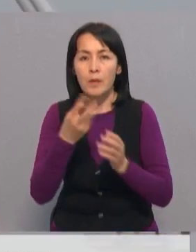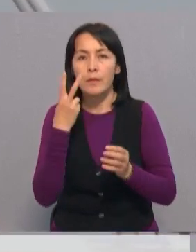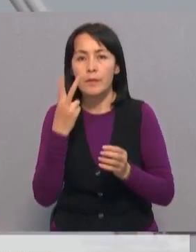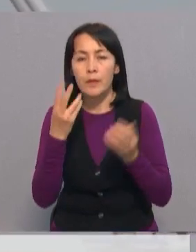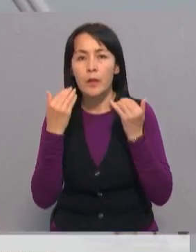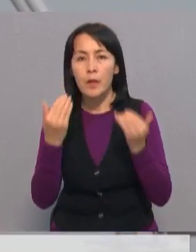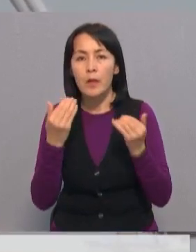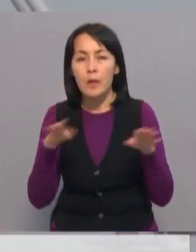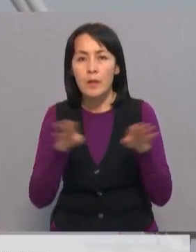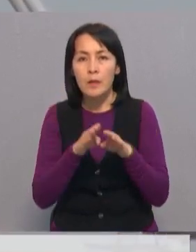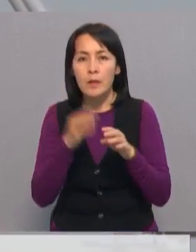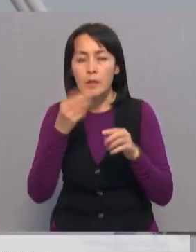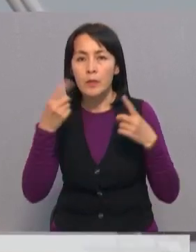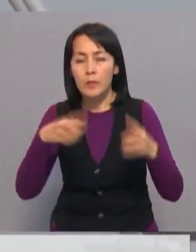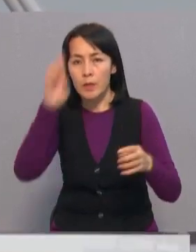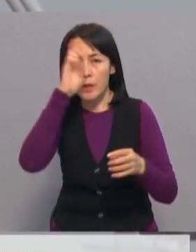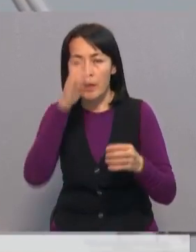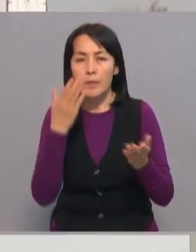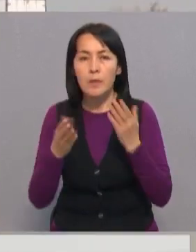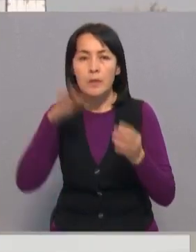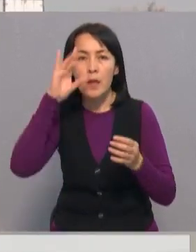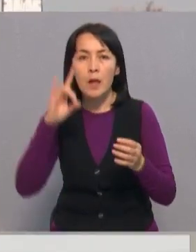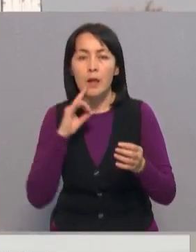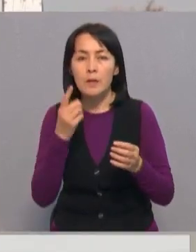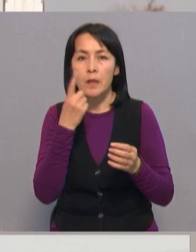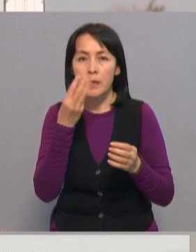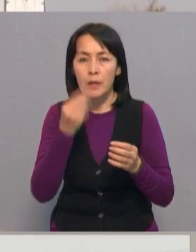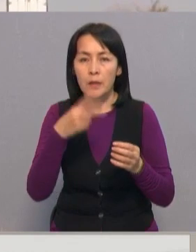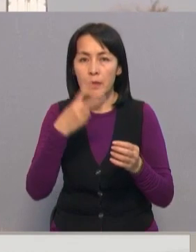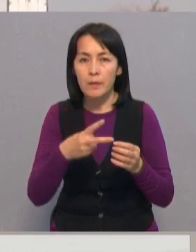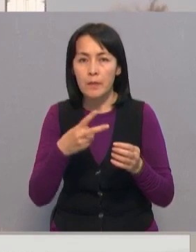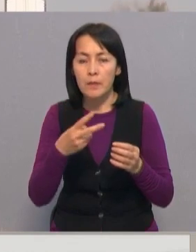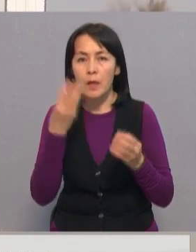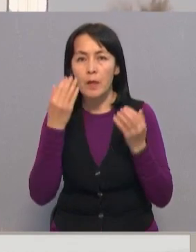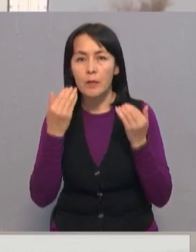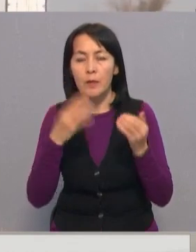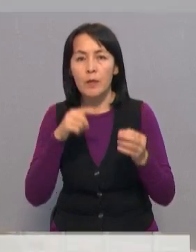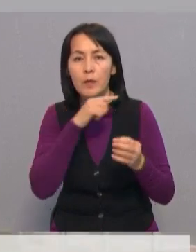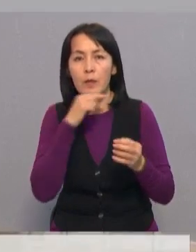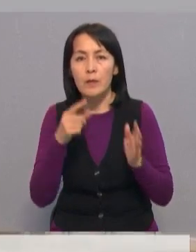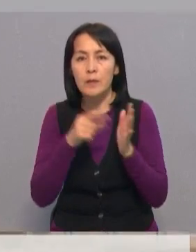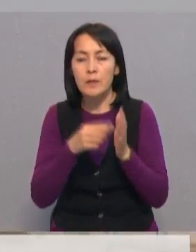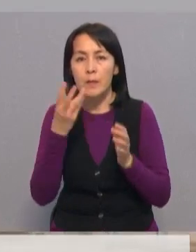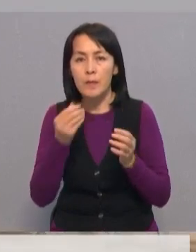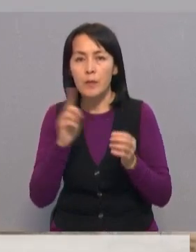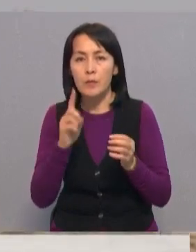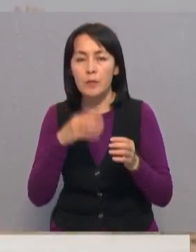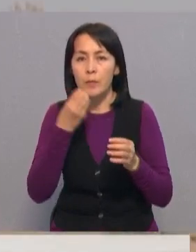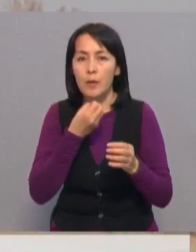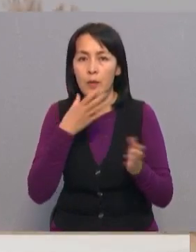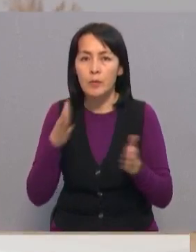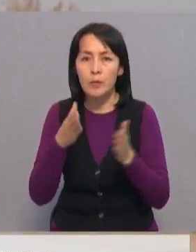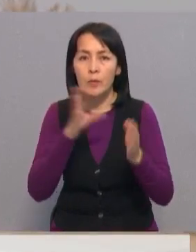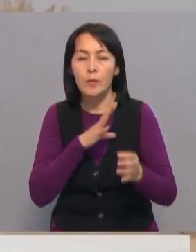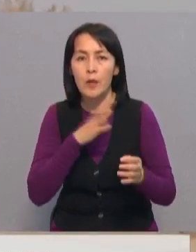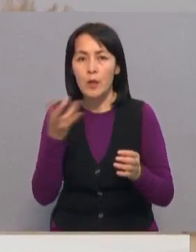Второе. Сравните наши тарифы с другими странами. Если в Казахстане 1 тенге 20 тиин тариф, то в России 7 тенге. Чтобы хорошие дороги